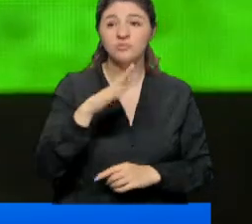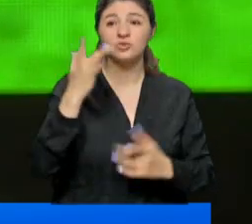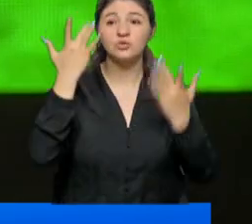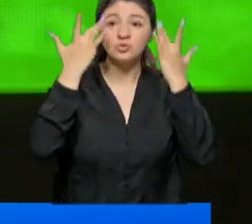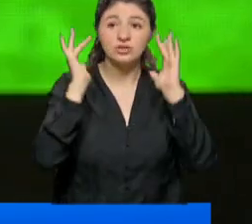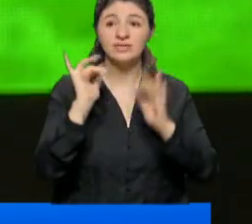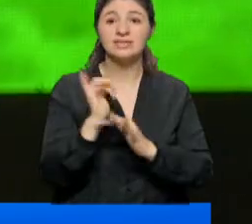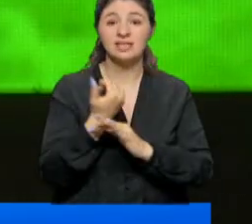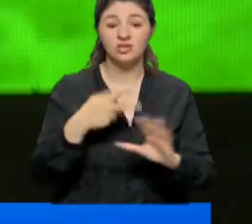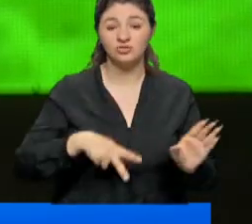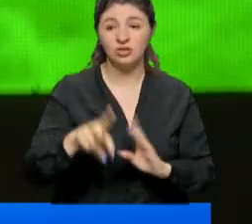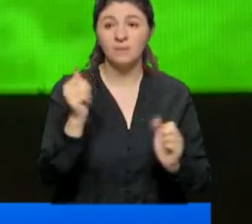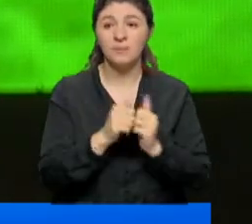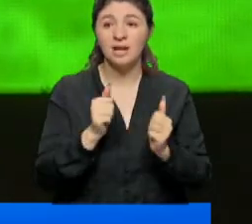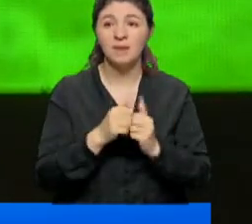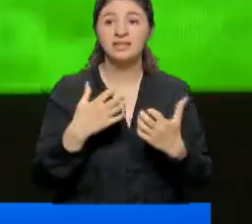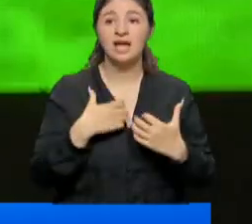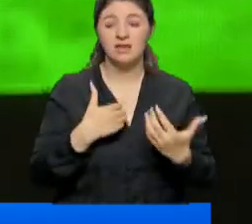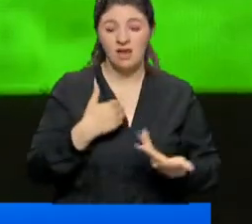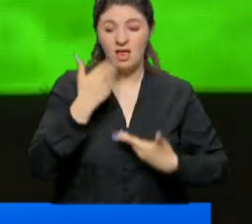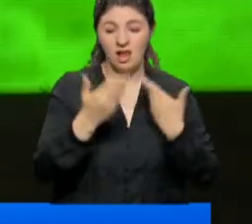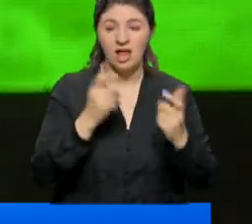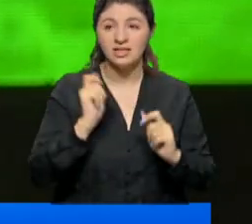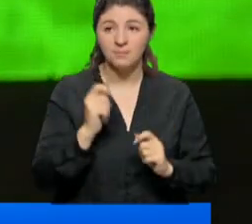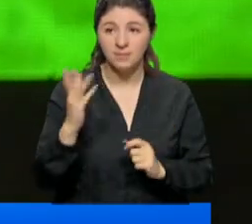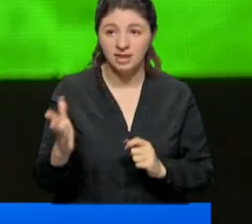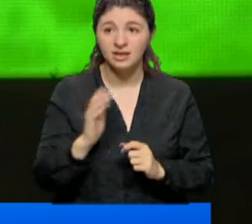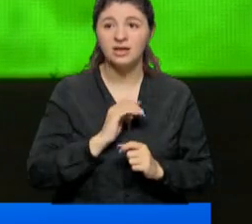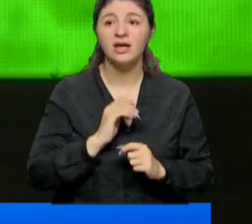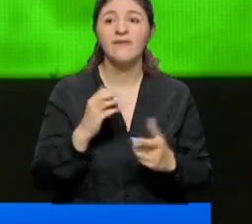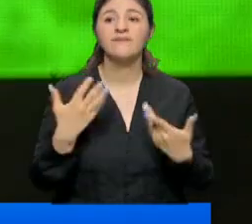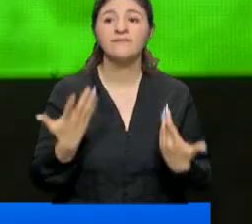kültürü sanat yoluyla kendilerini ifade etmediğini